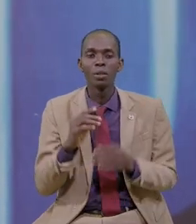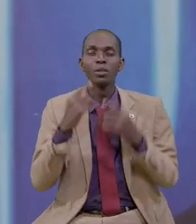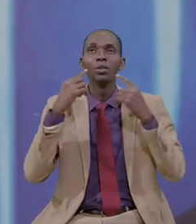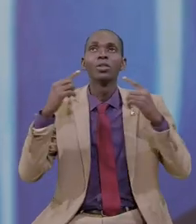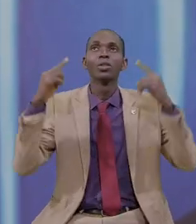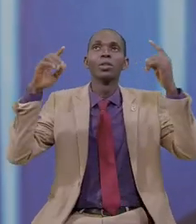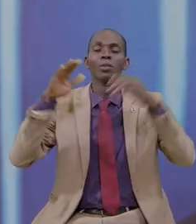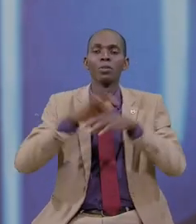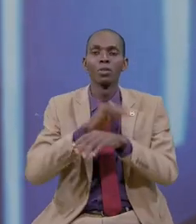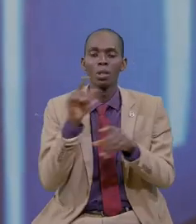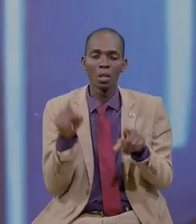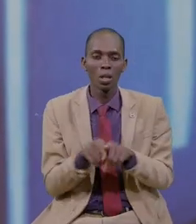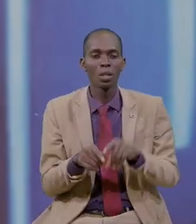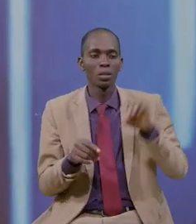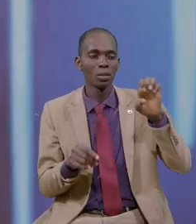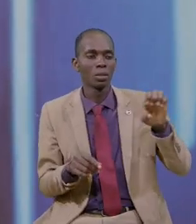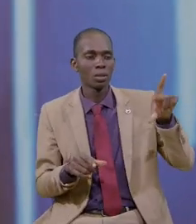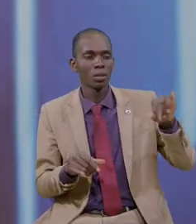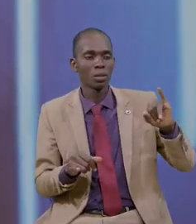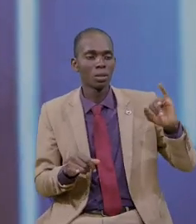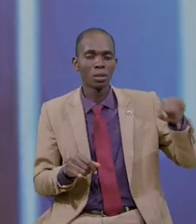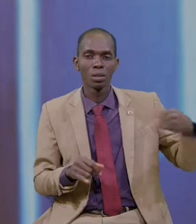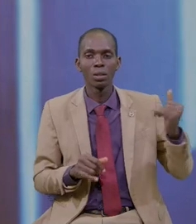réussisses comme Élie.